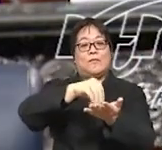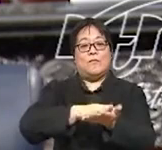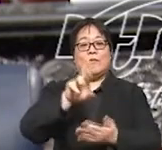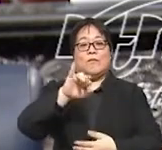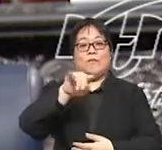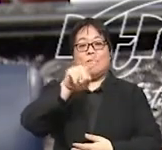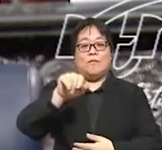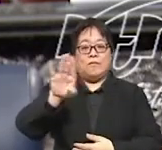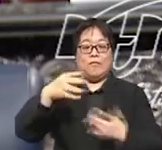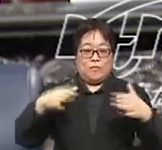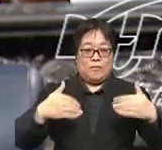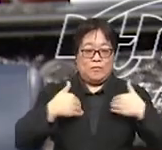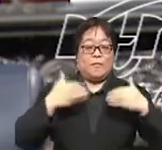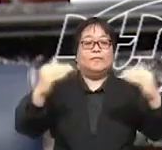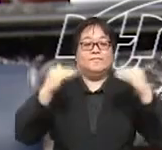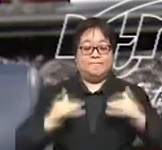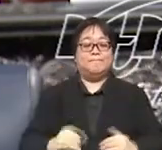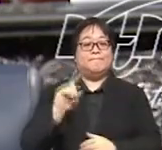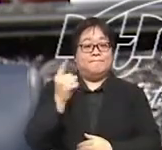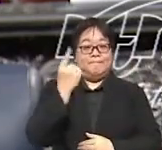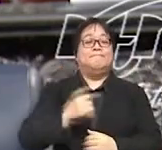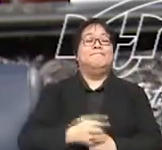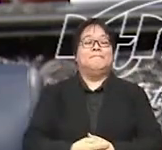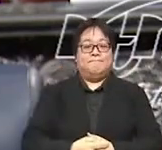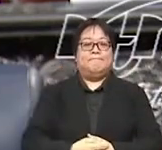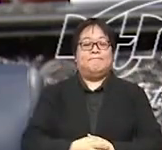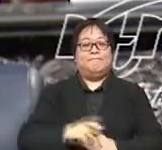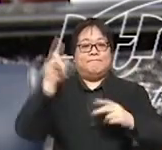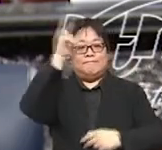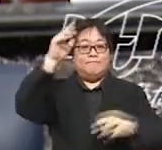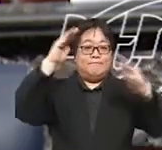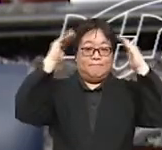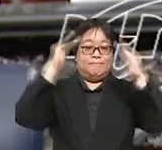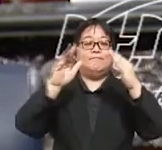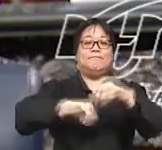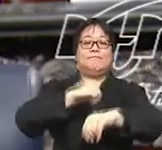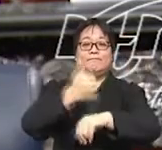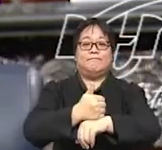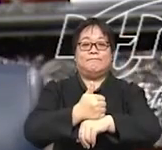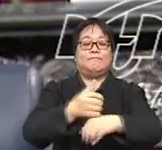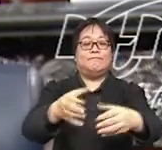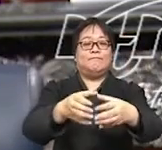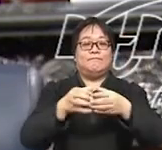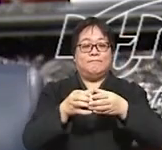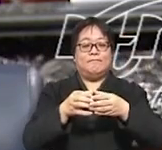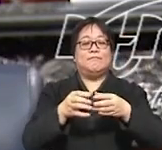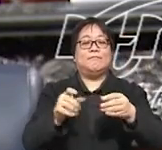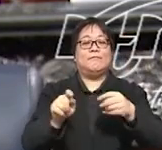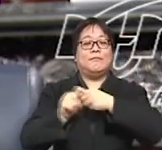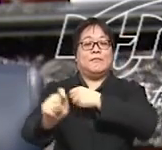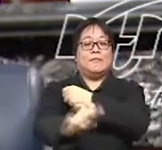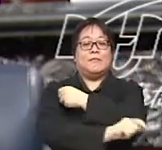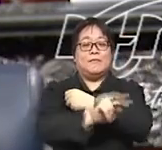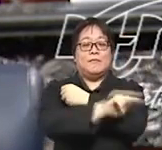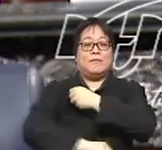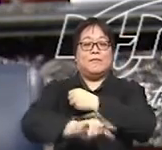sebagainya ini telah diadakan dan satu lagi tafsir two gajian paham juga telah melumpuhkan perbadanan Taman Negeri